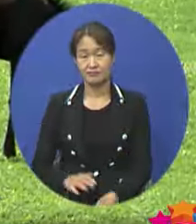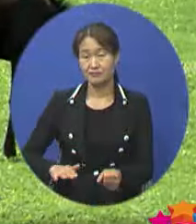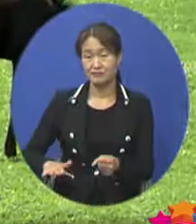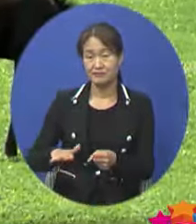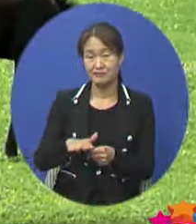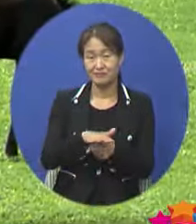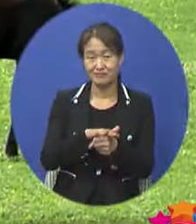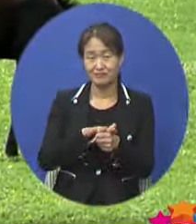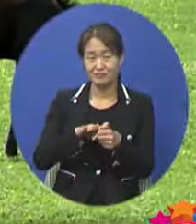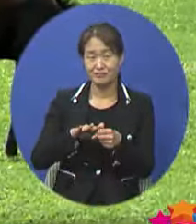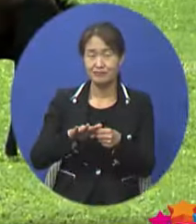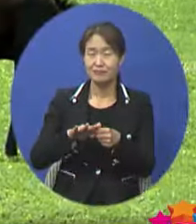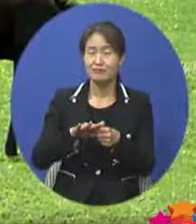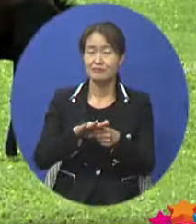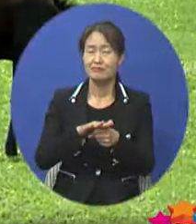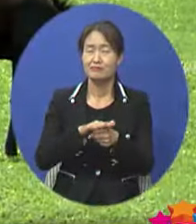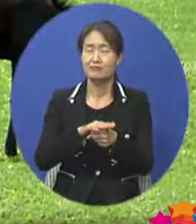사랑을